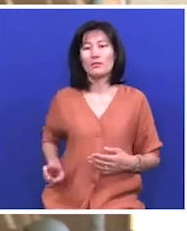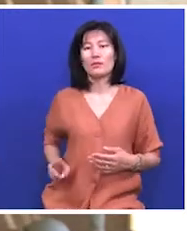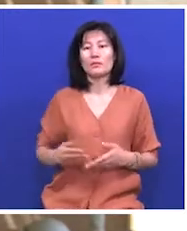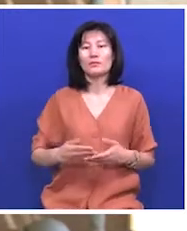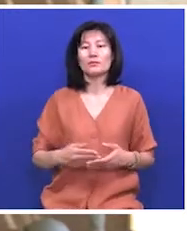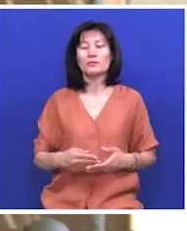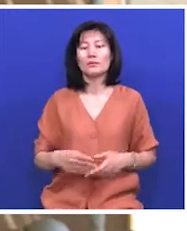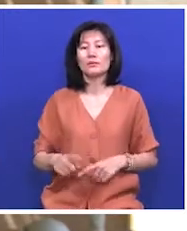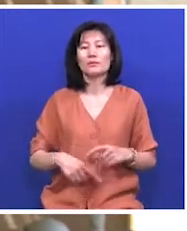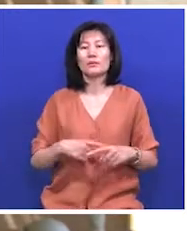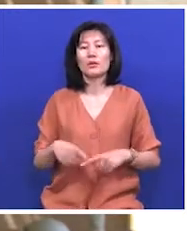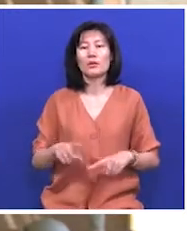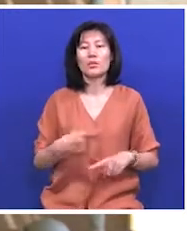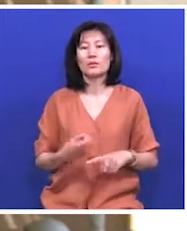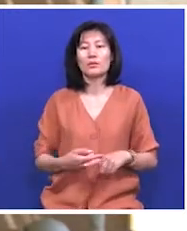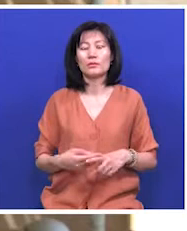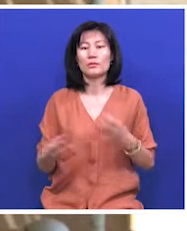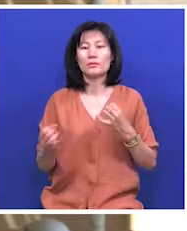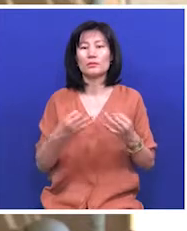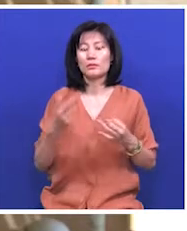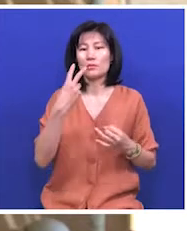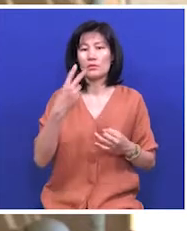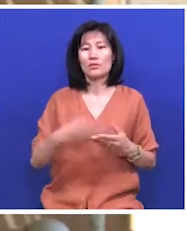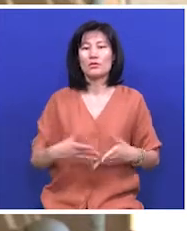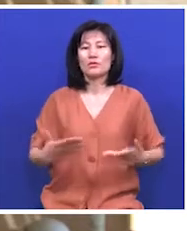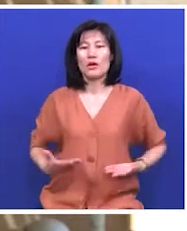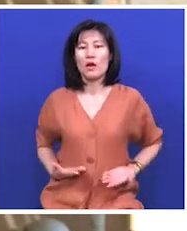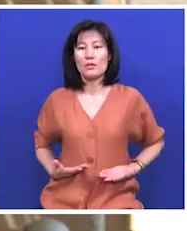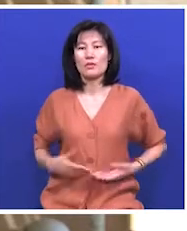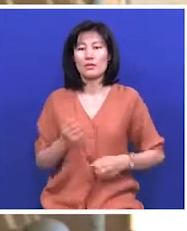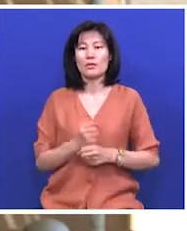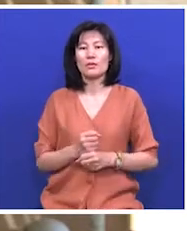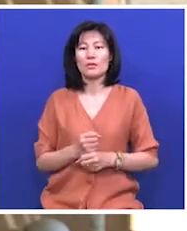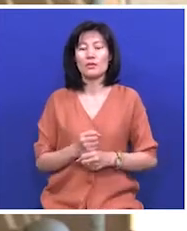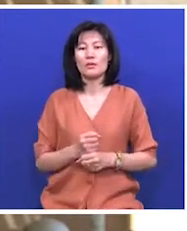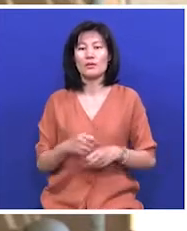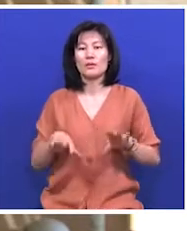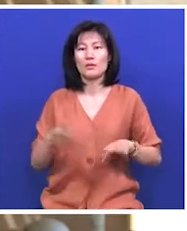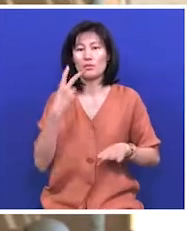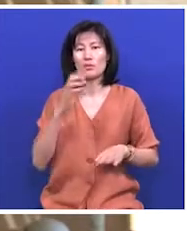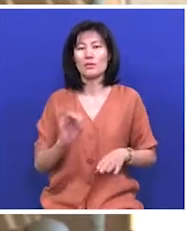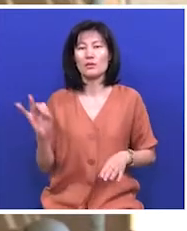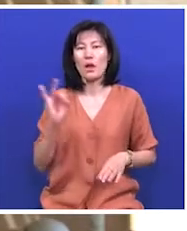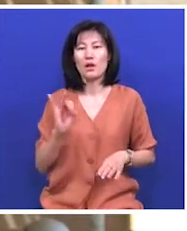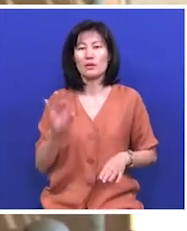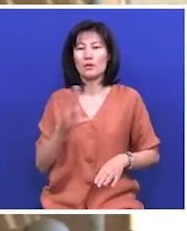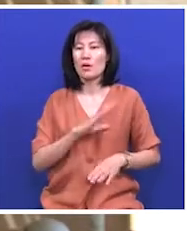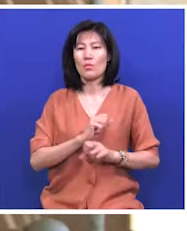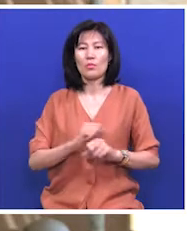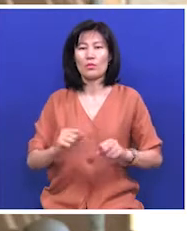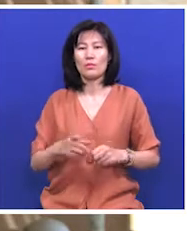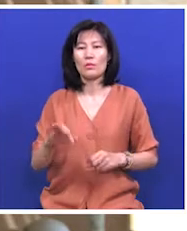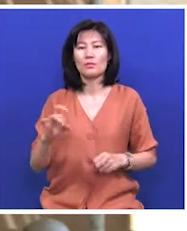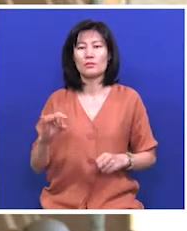өкімет басшысы келіп, осы жердегі мән жағдайдың бәрін көріп кетті. бұл да тарихты болмаған нәрсе, оны айта кету